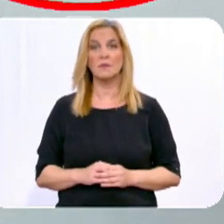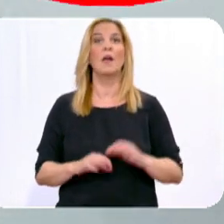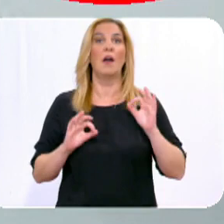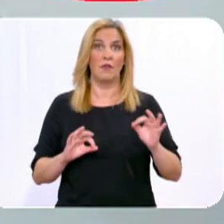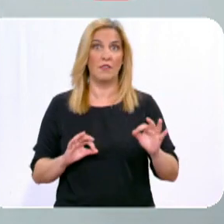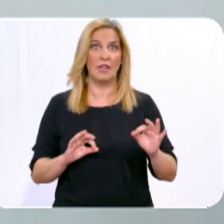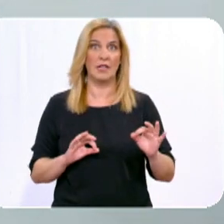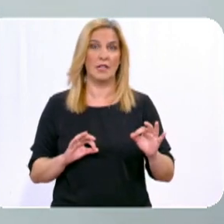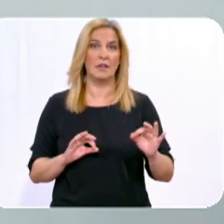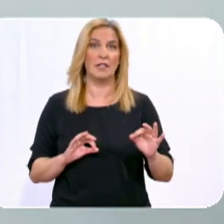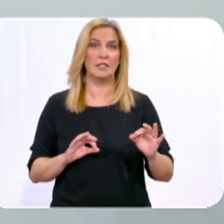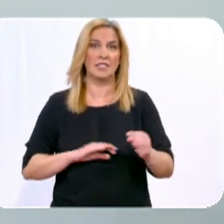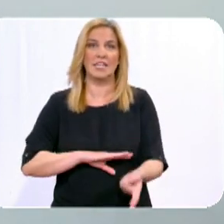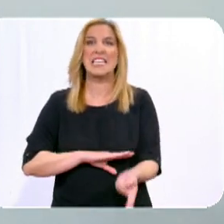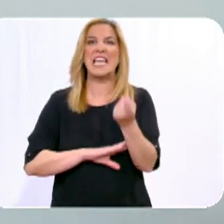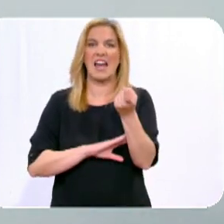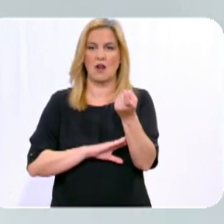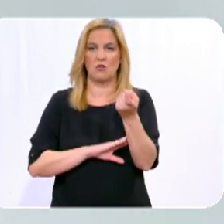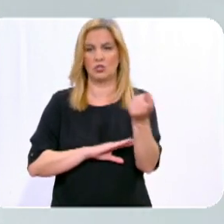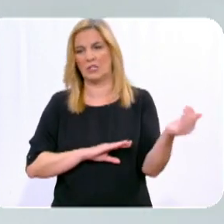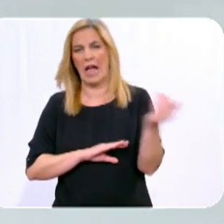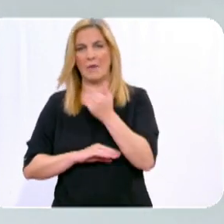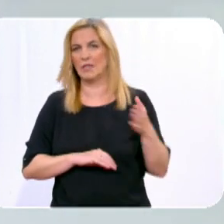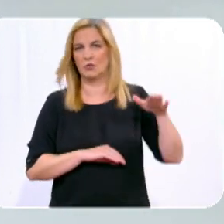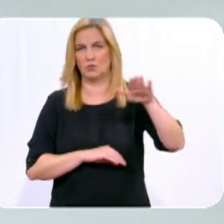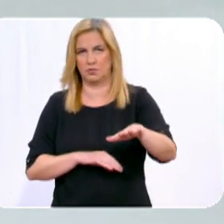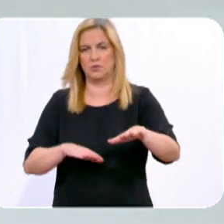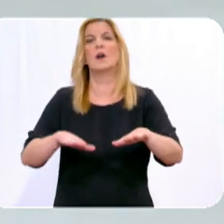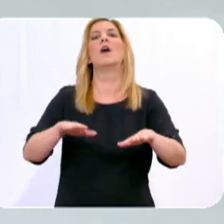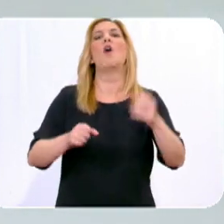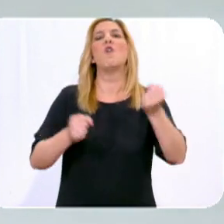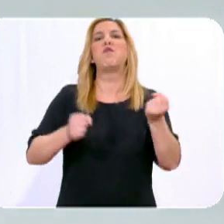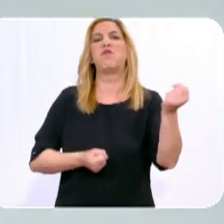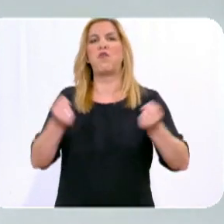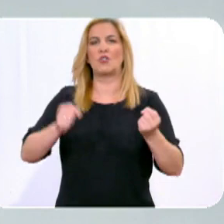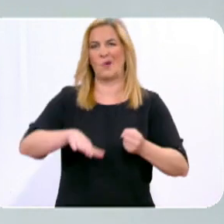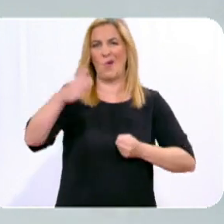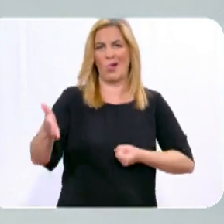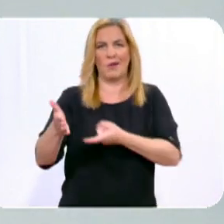οδικής βοήθειας βαραίων οχημάτων, απομάκρυνε την μπετονιέρα από το οδόστρωμα και η κυκλοφορία, επειδή σας είπα ότι